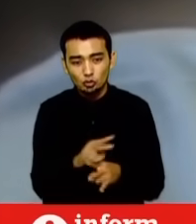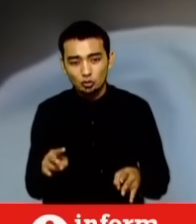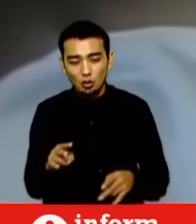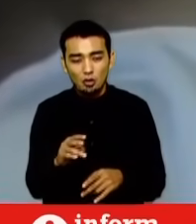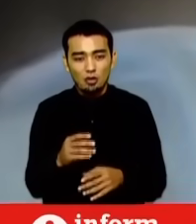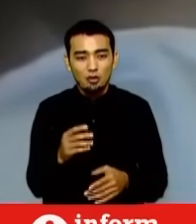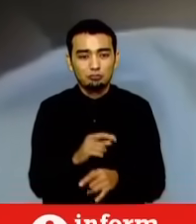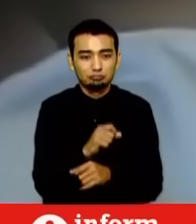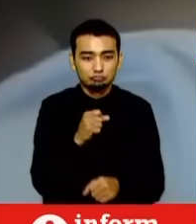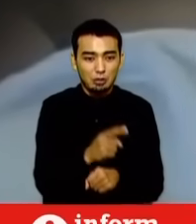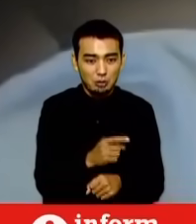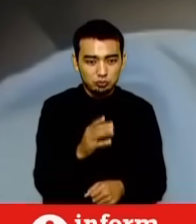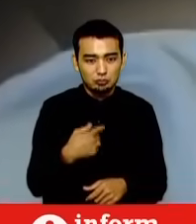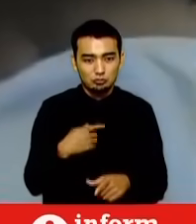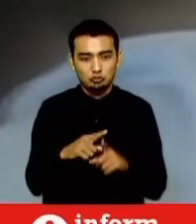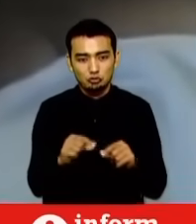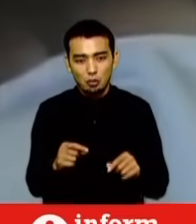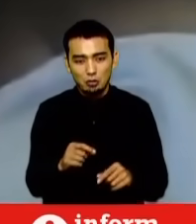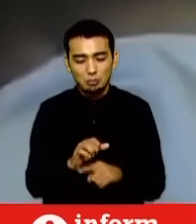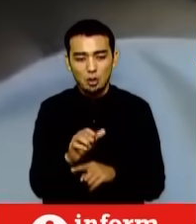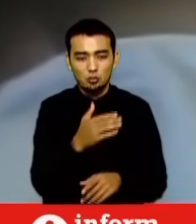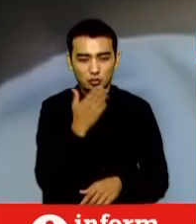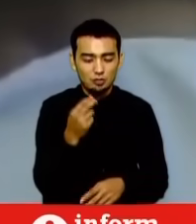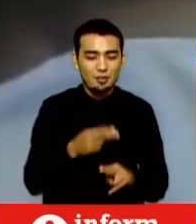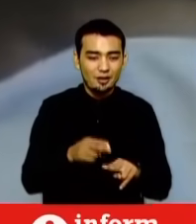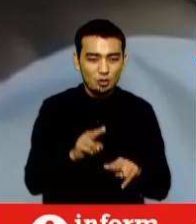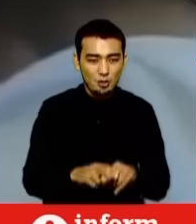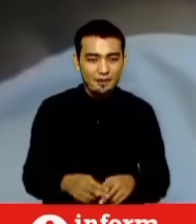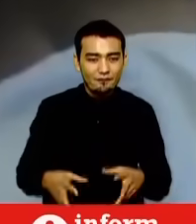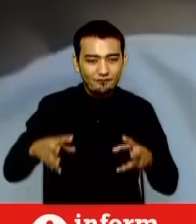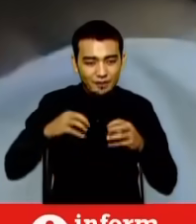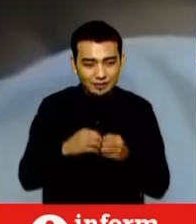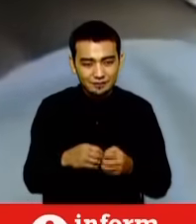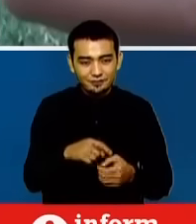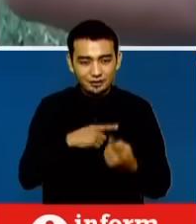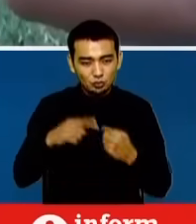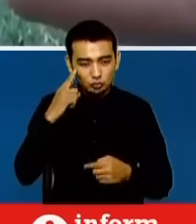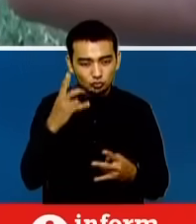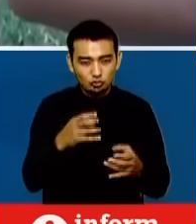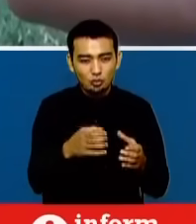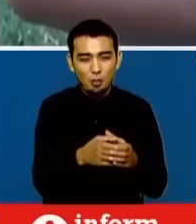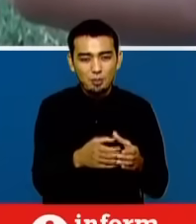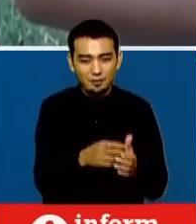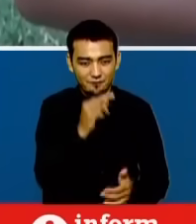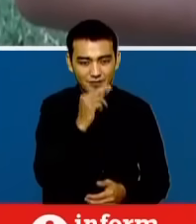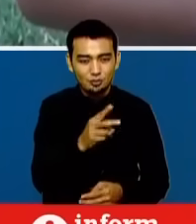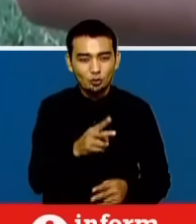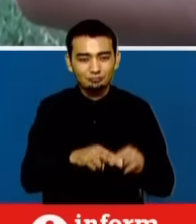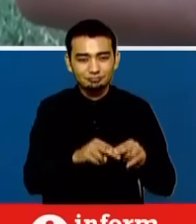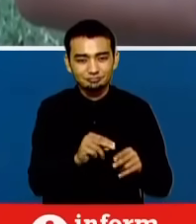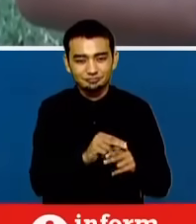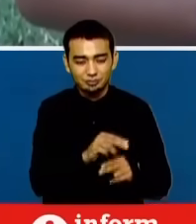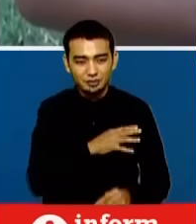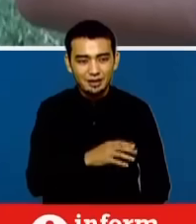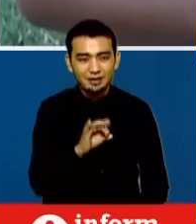жібермесе, біз оған мектепке жібермейді дейміз. Сондықтан да бізде бір ортақ ереже керек деп есептеймін. Ұстаздары 10 жастағы Ерлан Ибрахимді